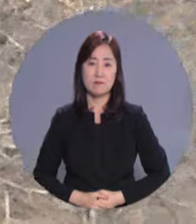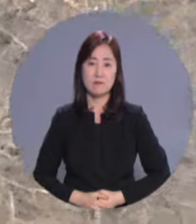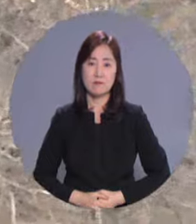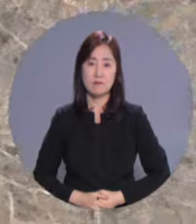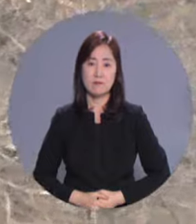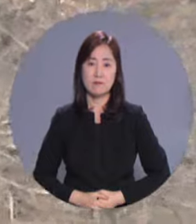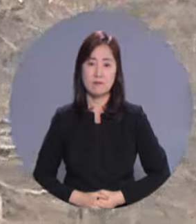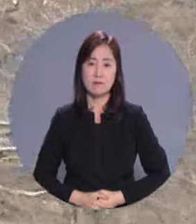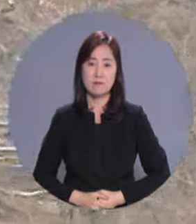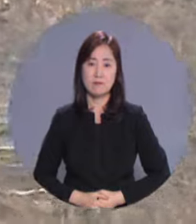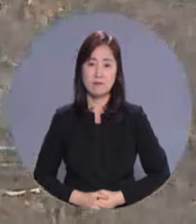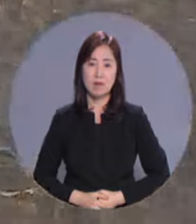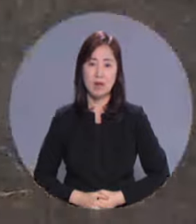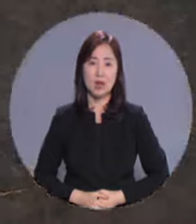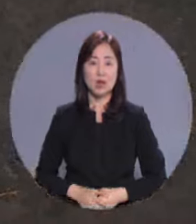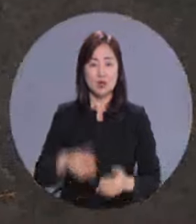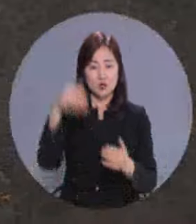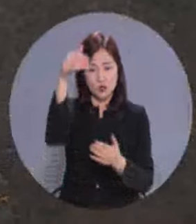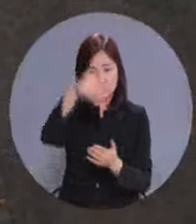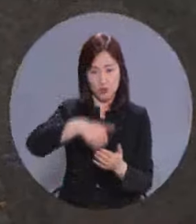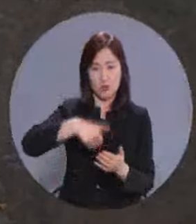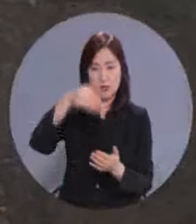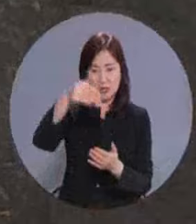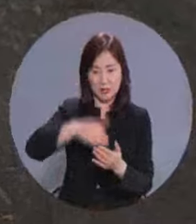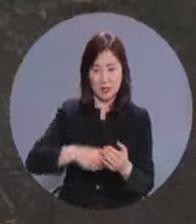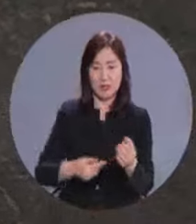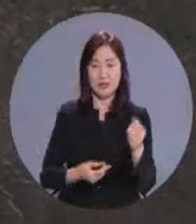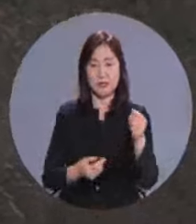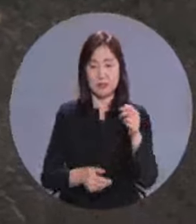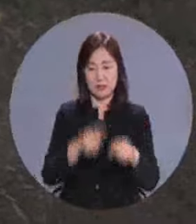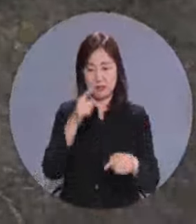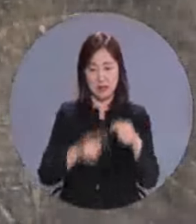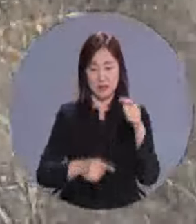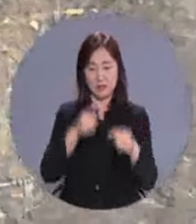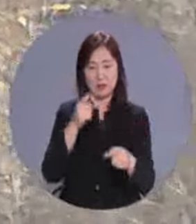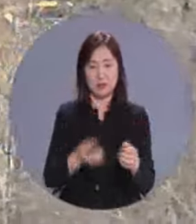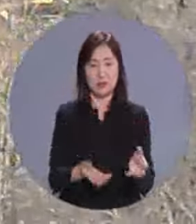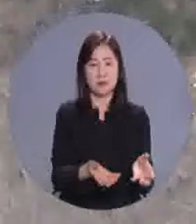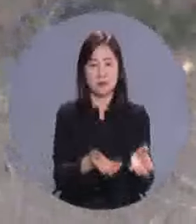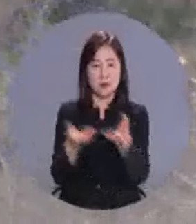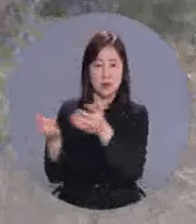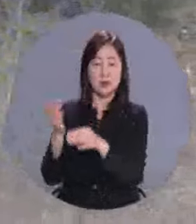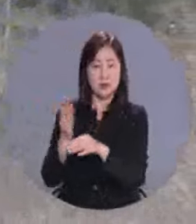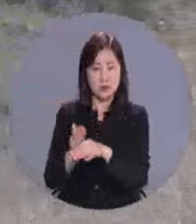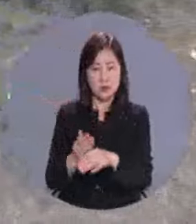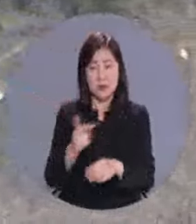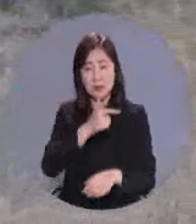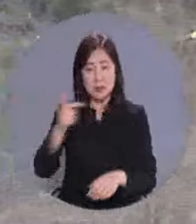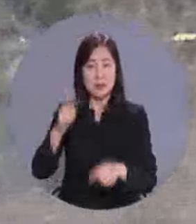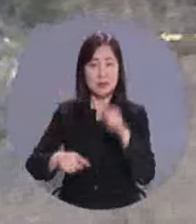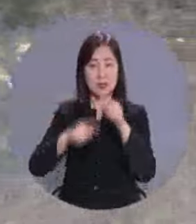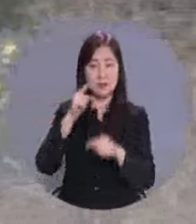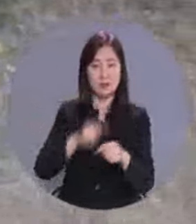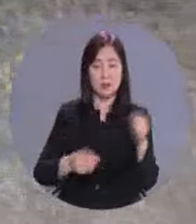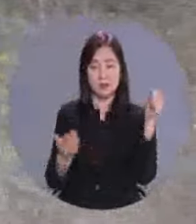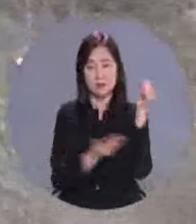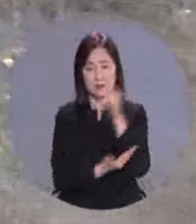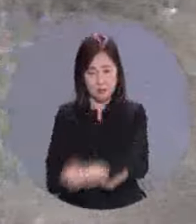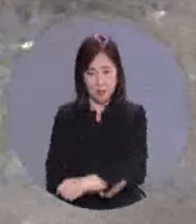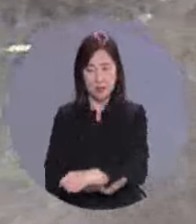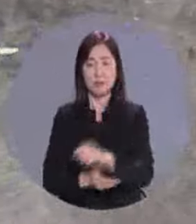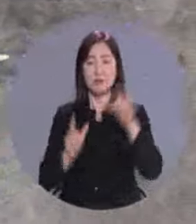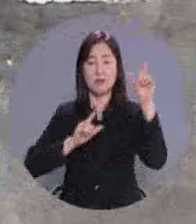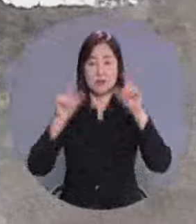기자입니다 굴기가 잘려나간 나무들을 올립니다 옆에 있던 커다란 나무 한 그루도 맥없이